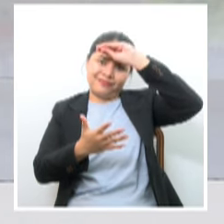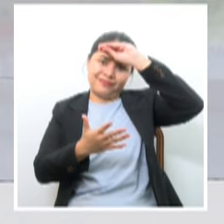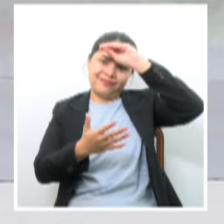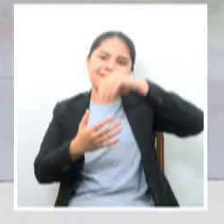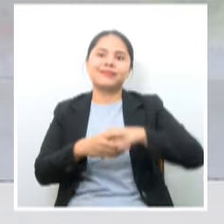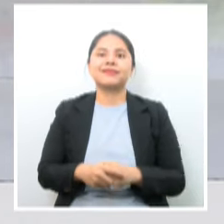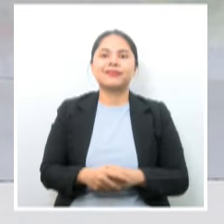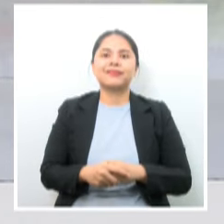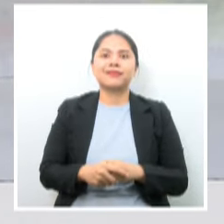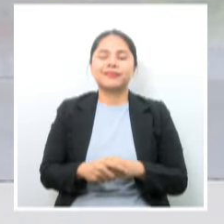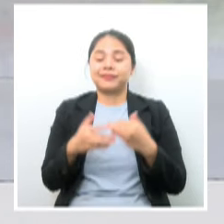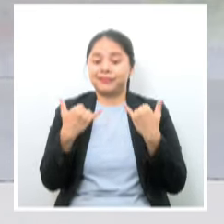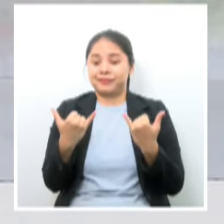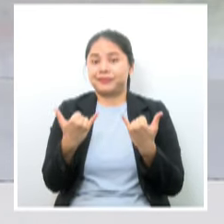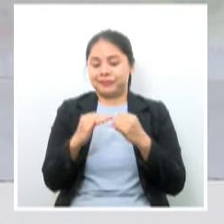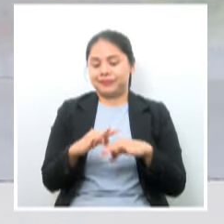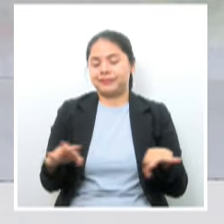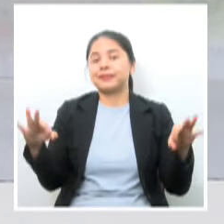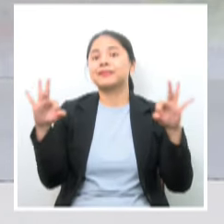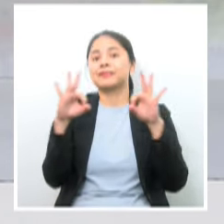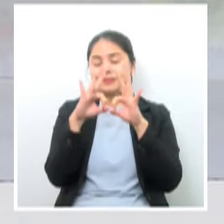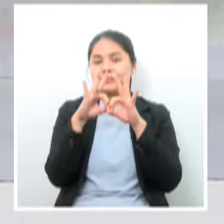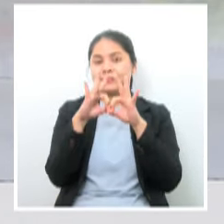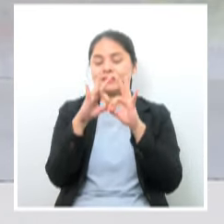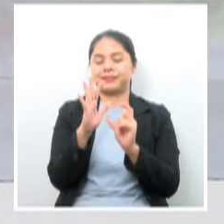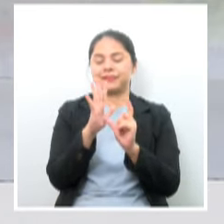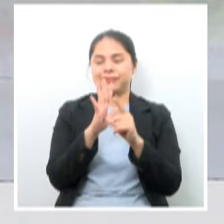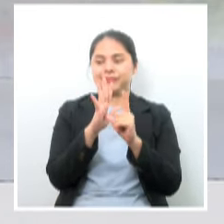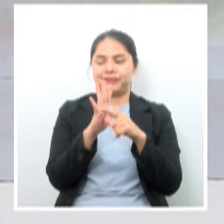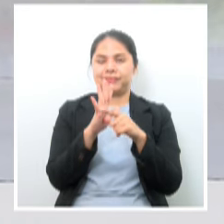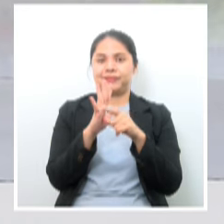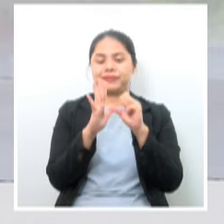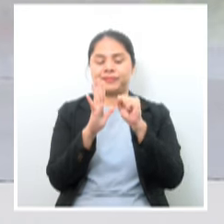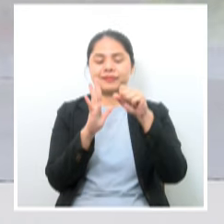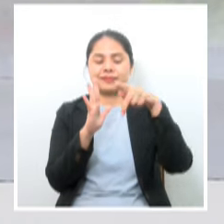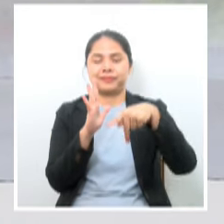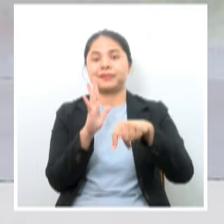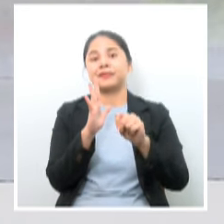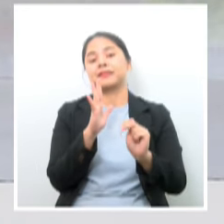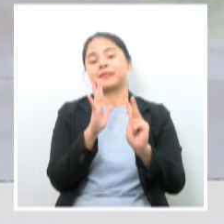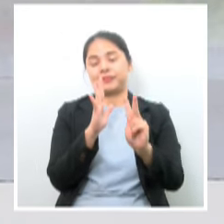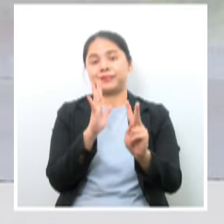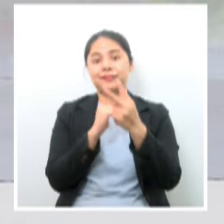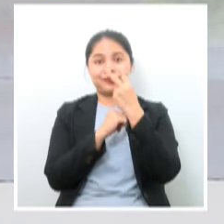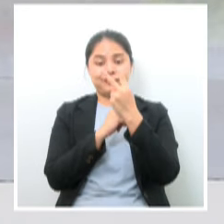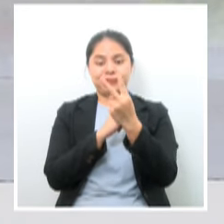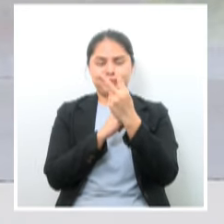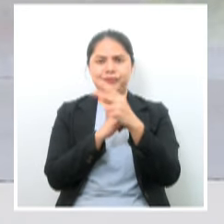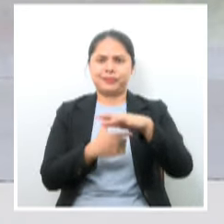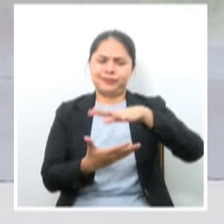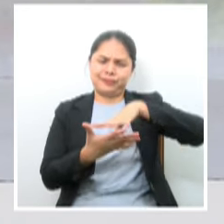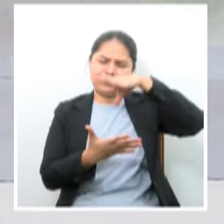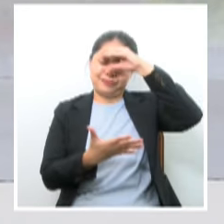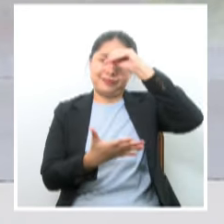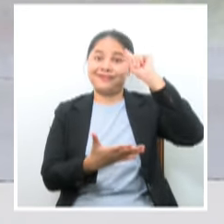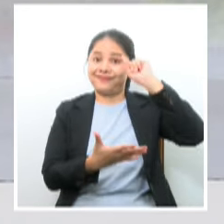จริญวรกุลและก็ภายใต้การนำค่ะของท่านเลขาธิการกปท.ว่าที่ร้อยตีธนุวงศ์จินดาเรียนอย่างสร้าง